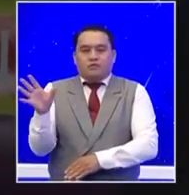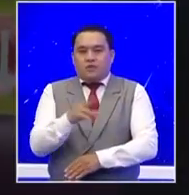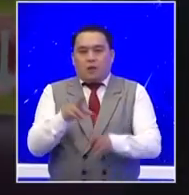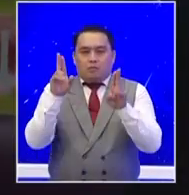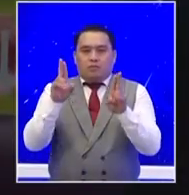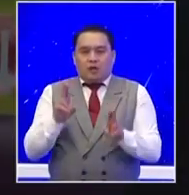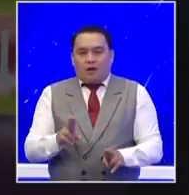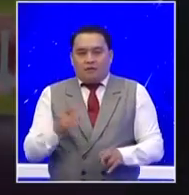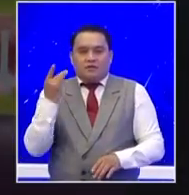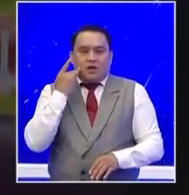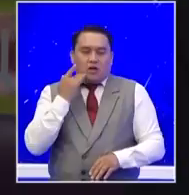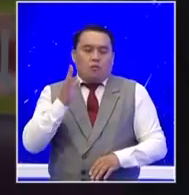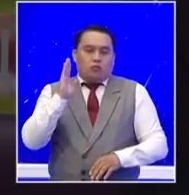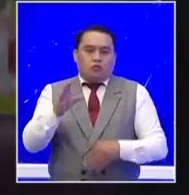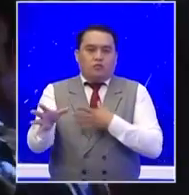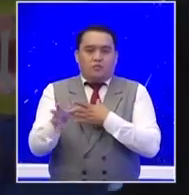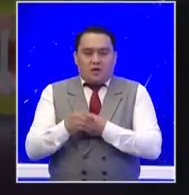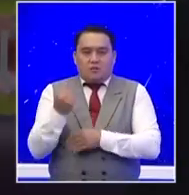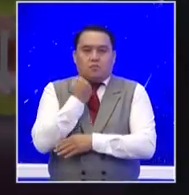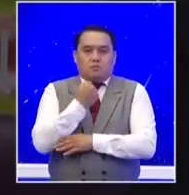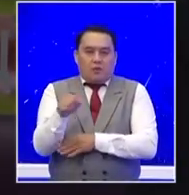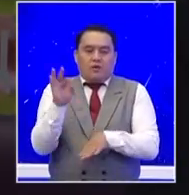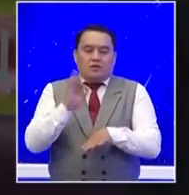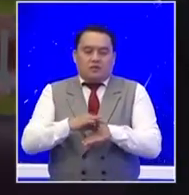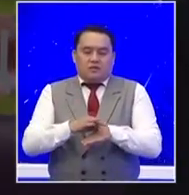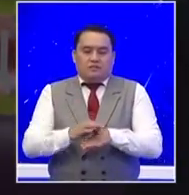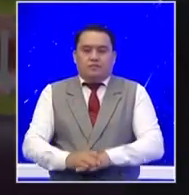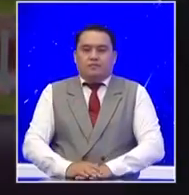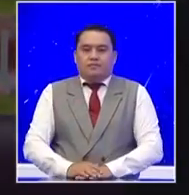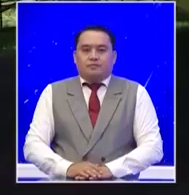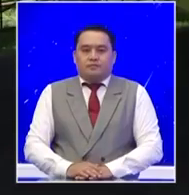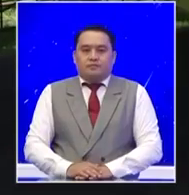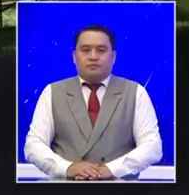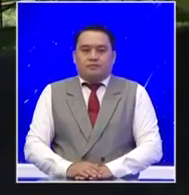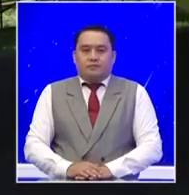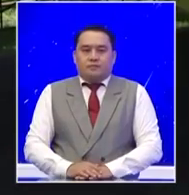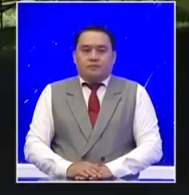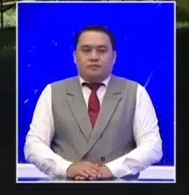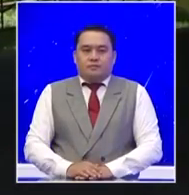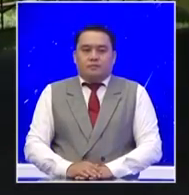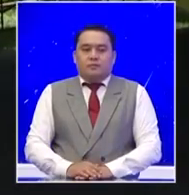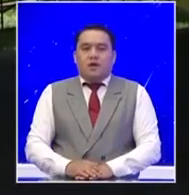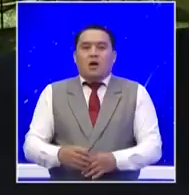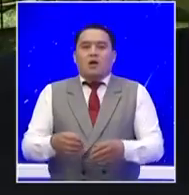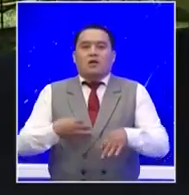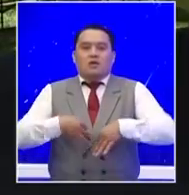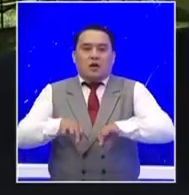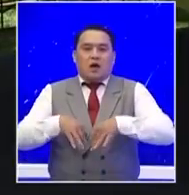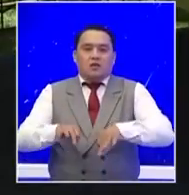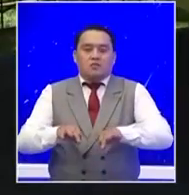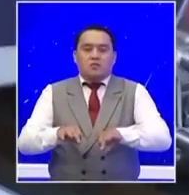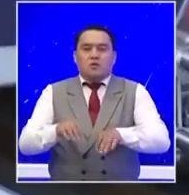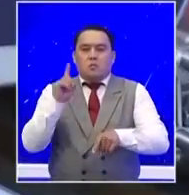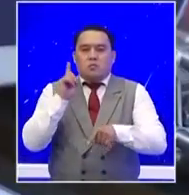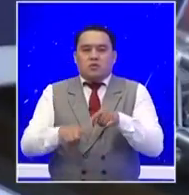правила, и тогда мы все вместе победим эту заразу. Реанимобиль оснащен всем необходимым. Аппараты